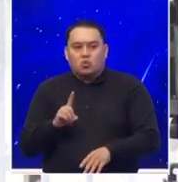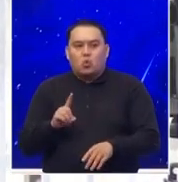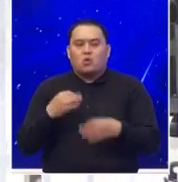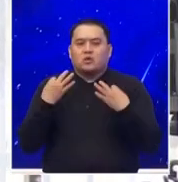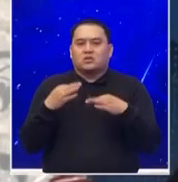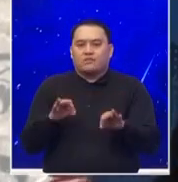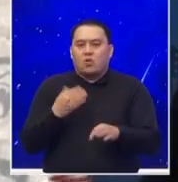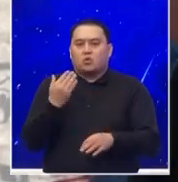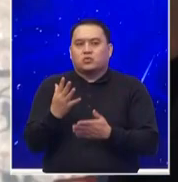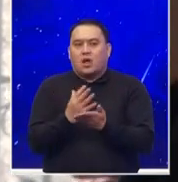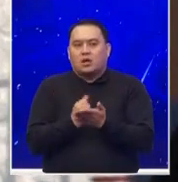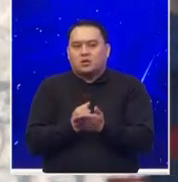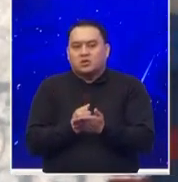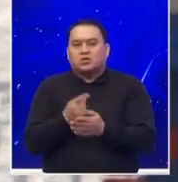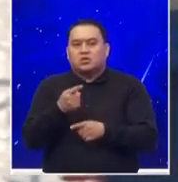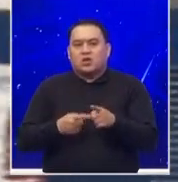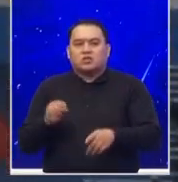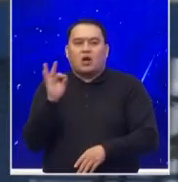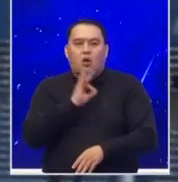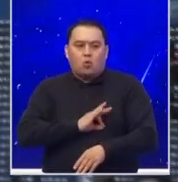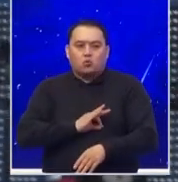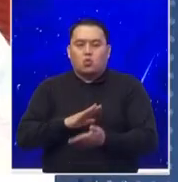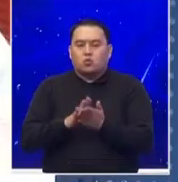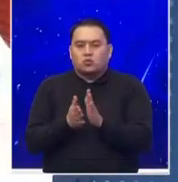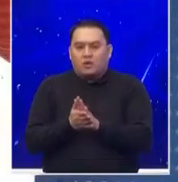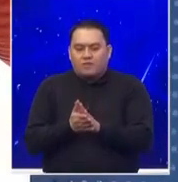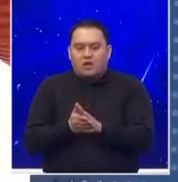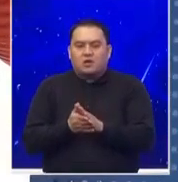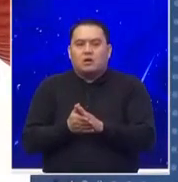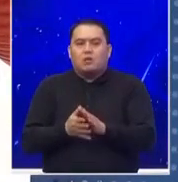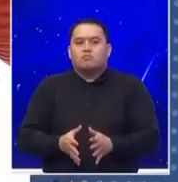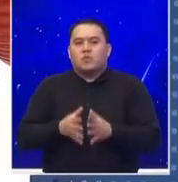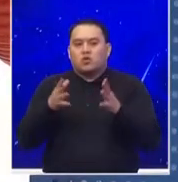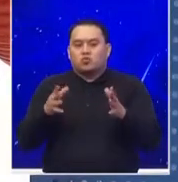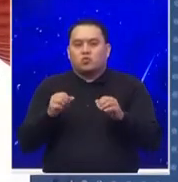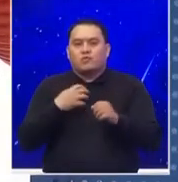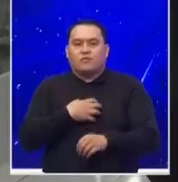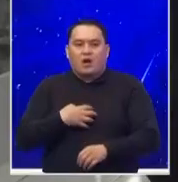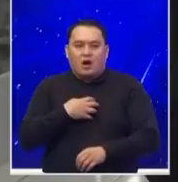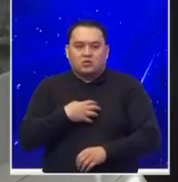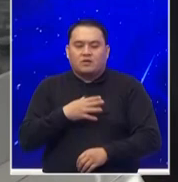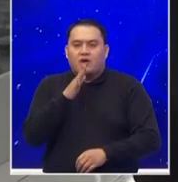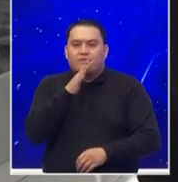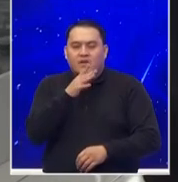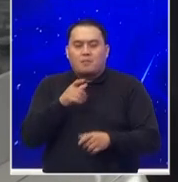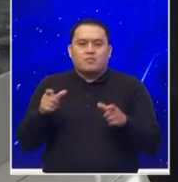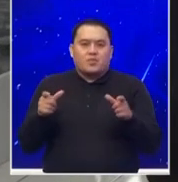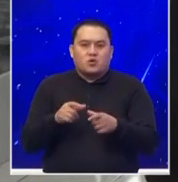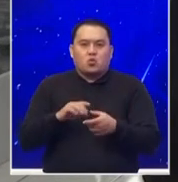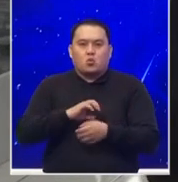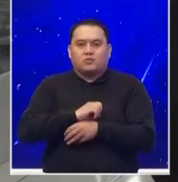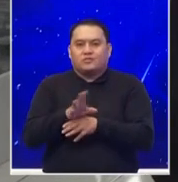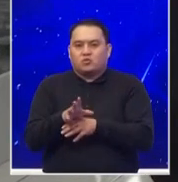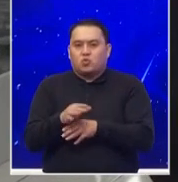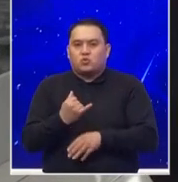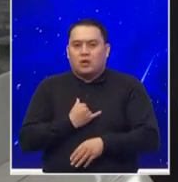послабление позволило ему сохранить заметную часть дохода, что в условиях пандемии сыграло большую роль. В период пандемии, разумеется, у нас очень